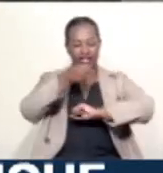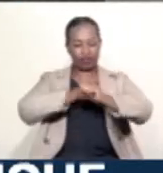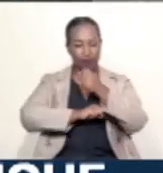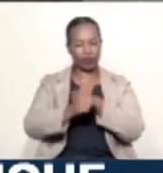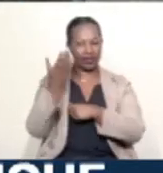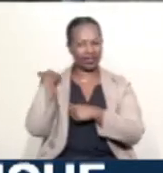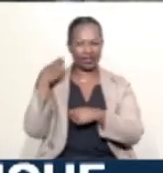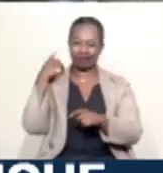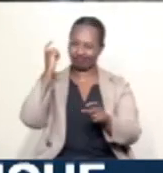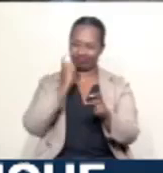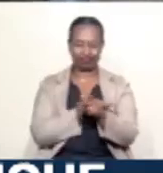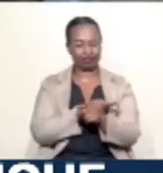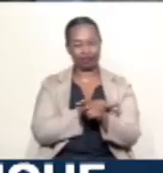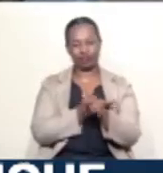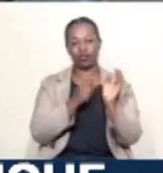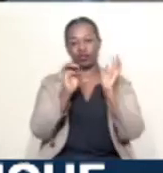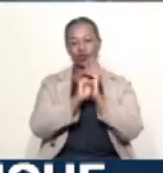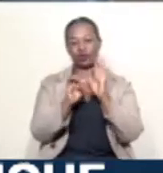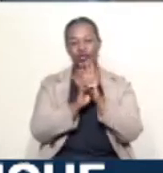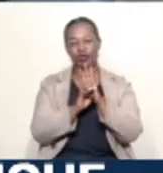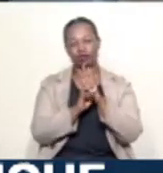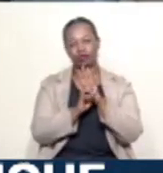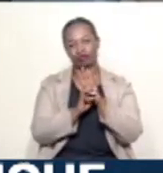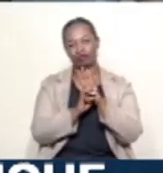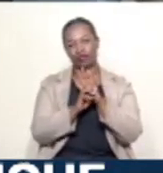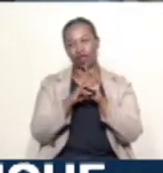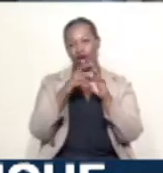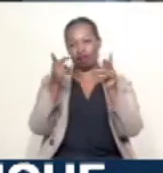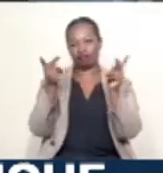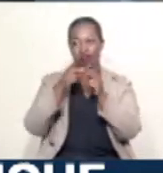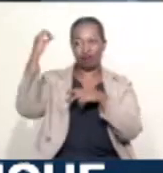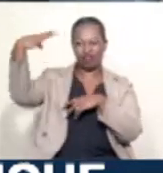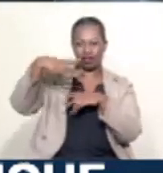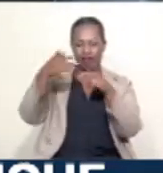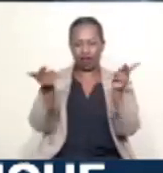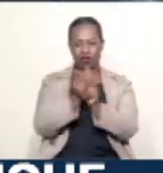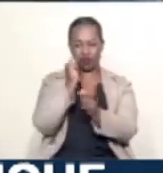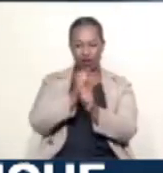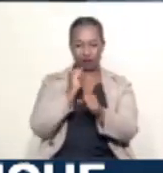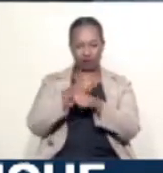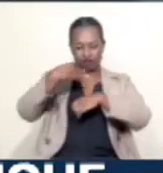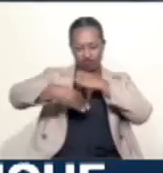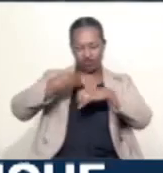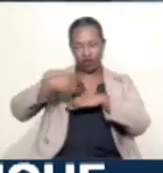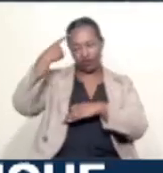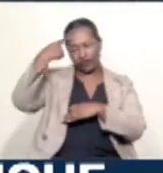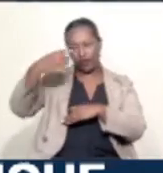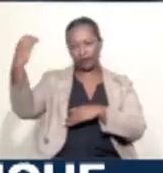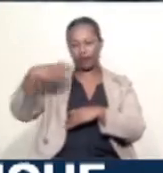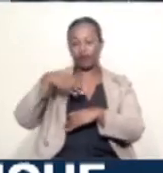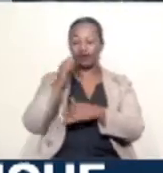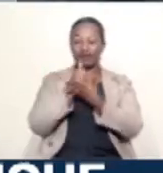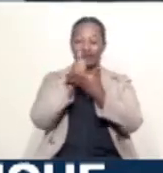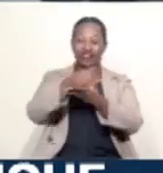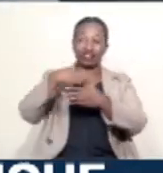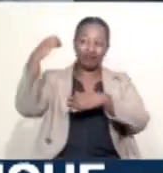byari byarahuritse urugero n'urugomero rw'amashanyarazi rutari rugikora kandi ubusanzwe rugaburira aya mashanyarazi mu